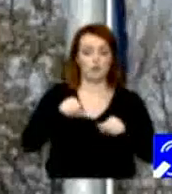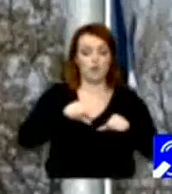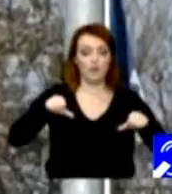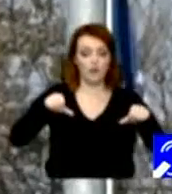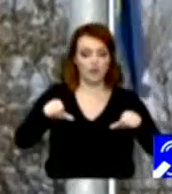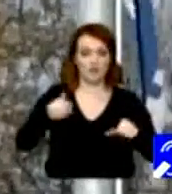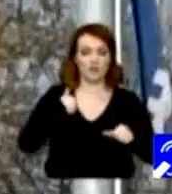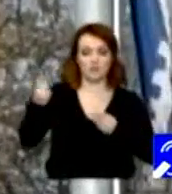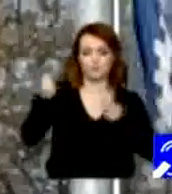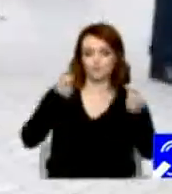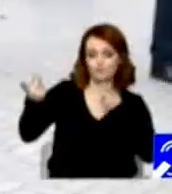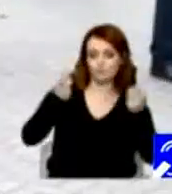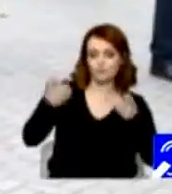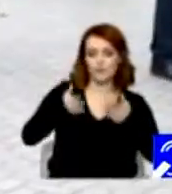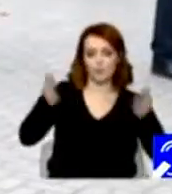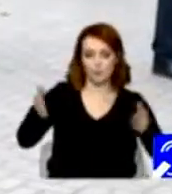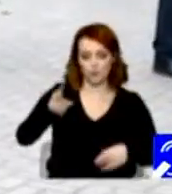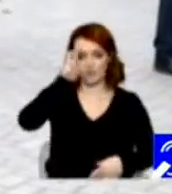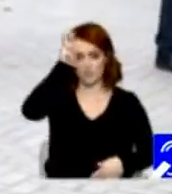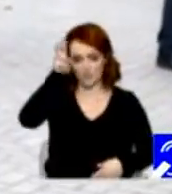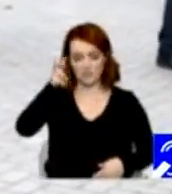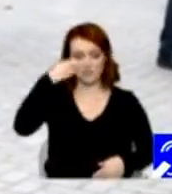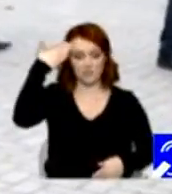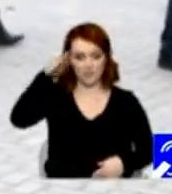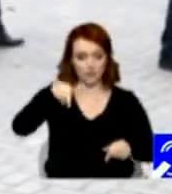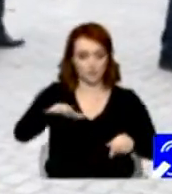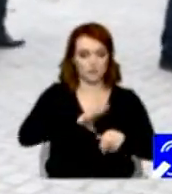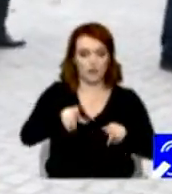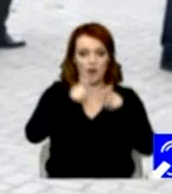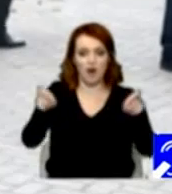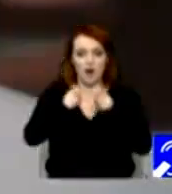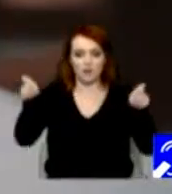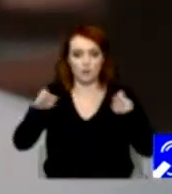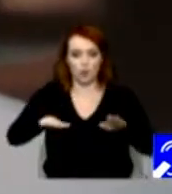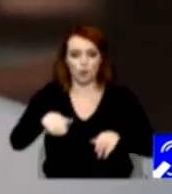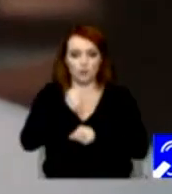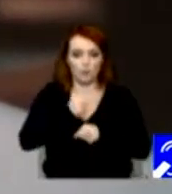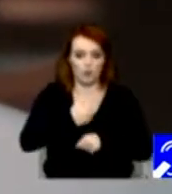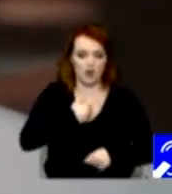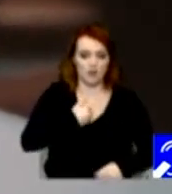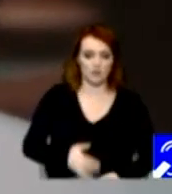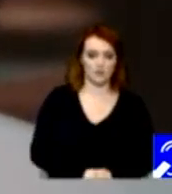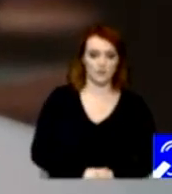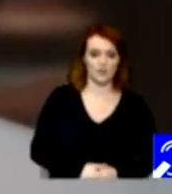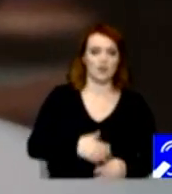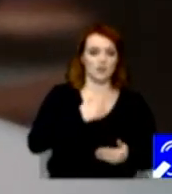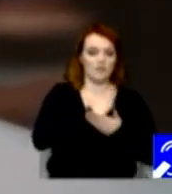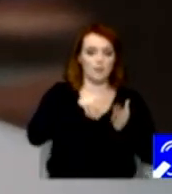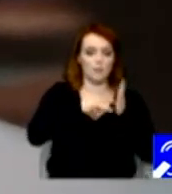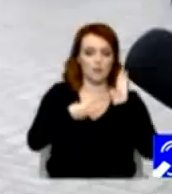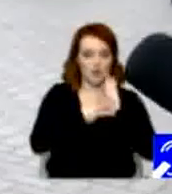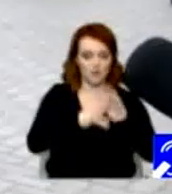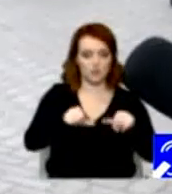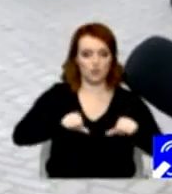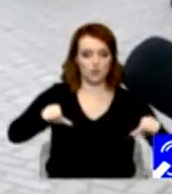creeze locuri muncă bine plătite vizita mea este concentrată pe acest aspect Economic pe planurile Guvernului de